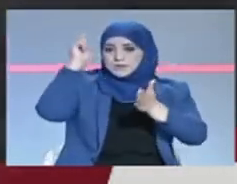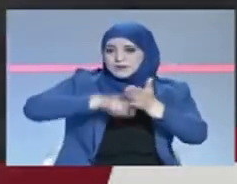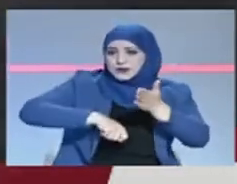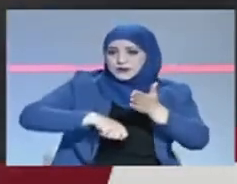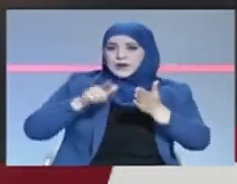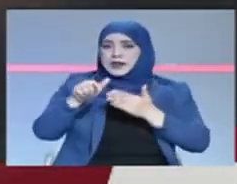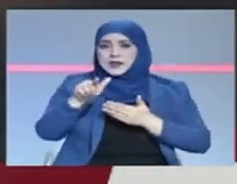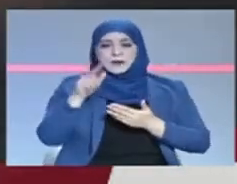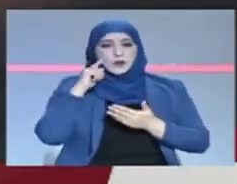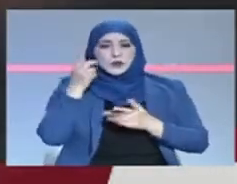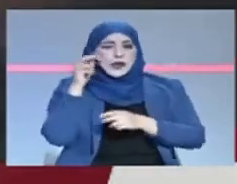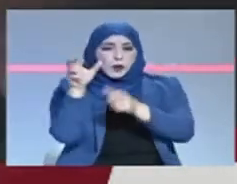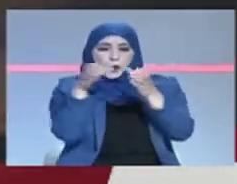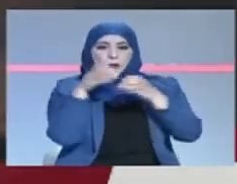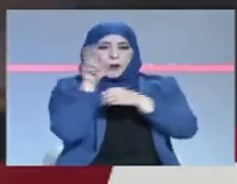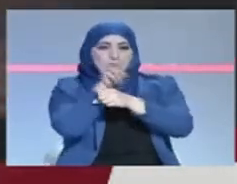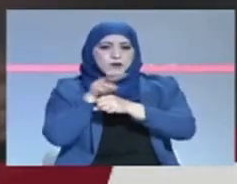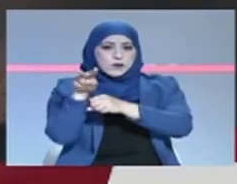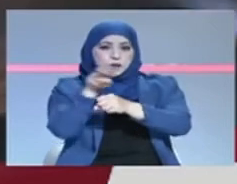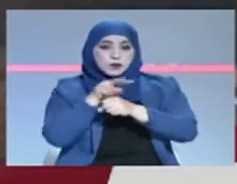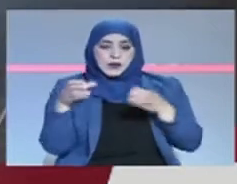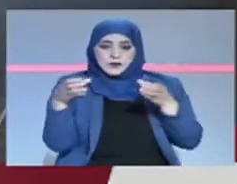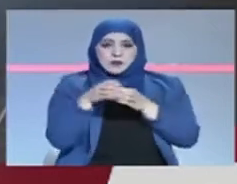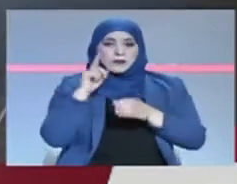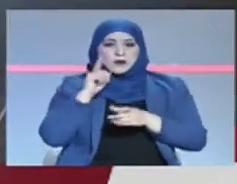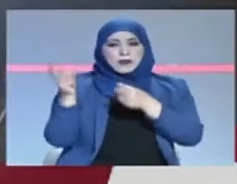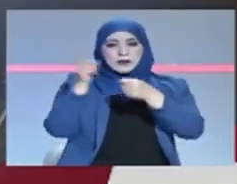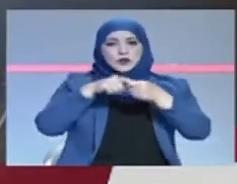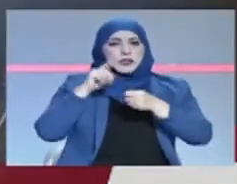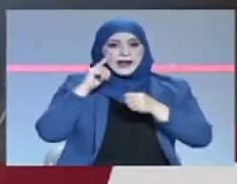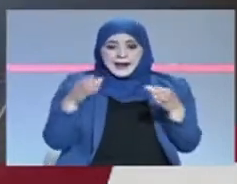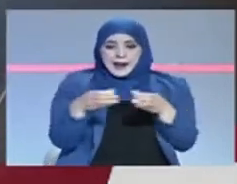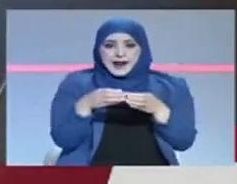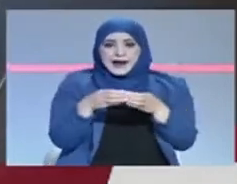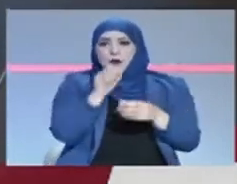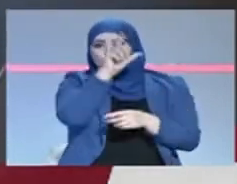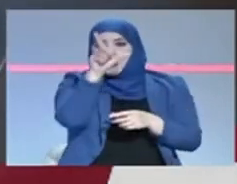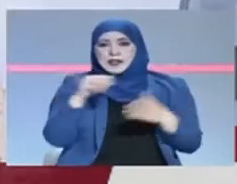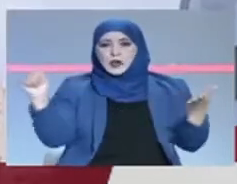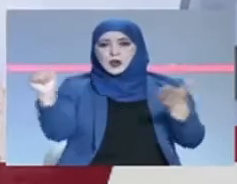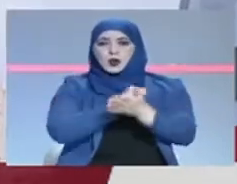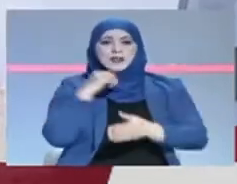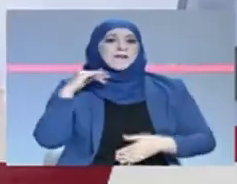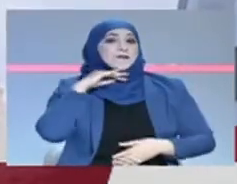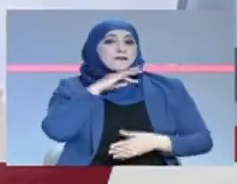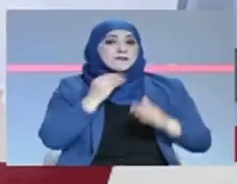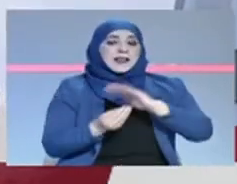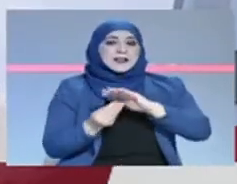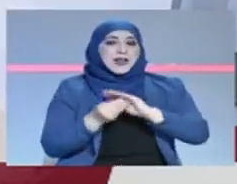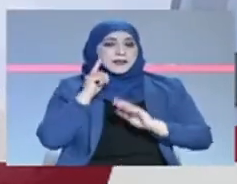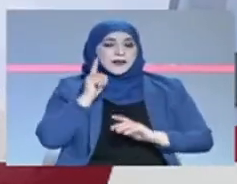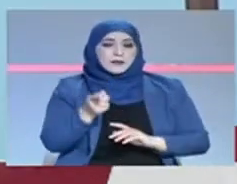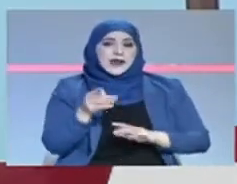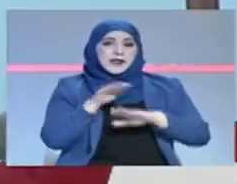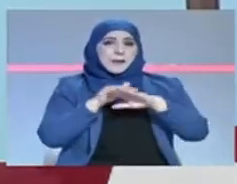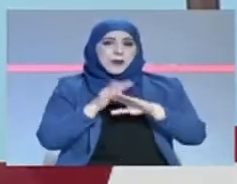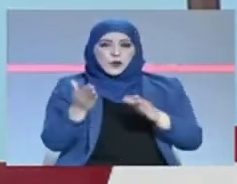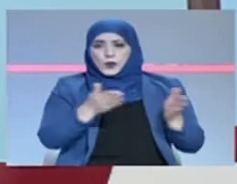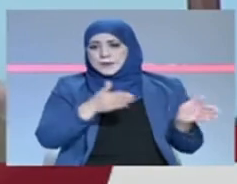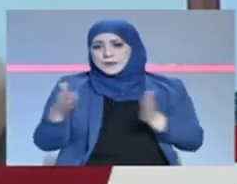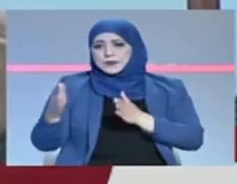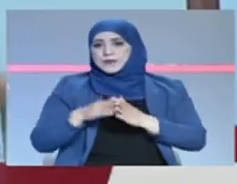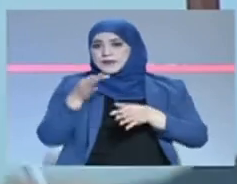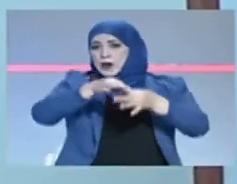خلال عملية المراقبة التي تقوم بها الفرق المشتركة، تصل الهيئة الوطنية لمكافحة الفساد شكاوى بهذا الخصوص.